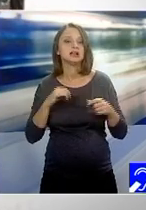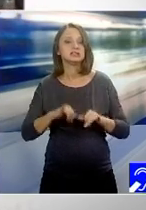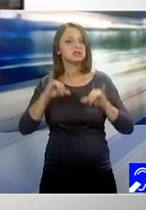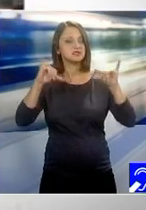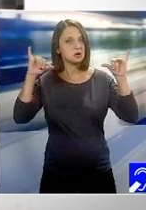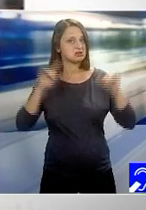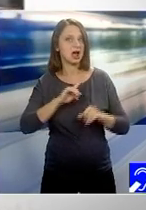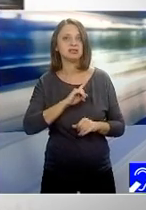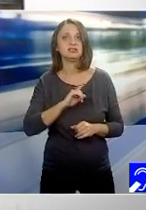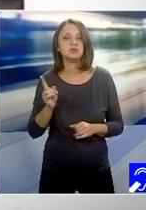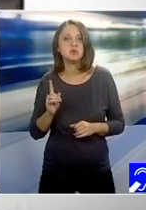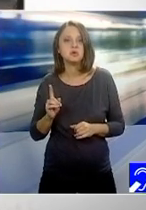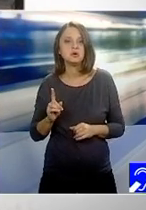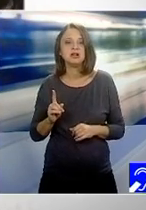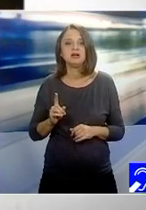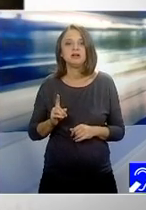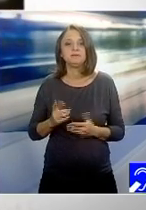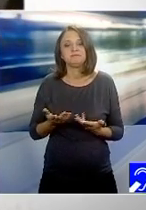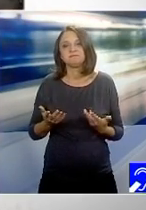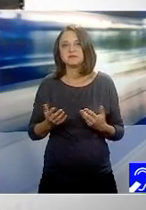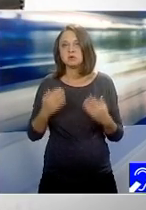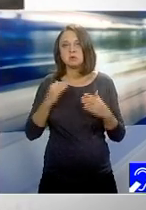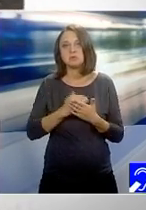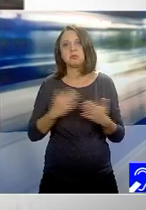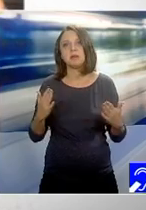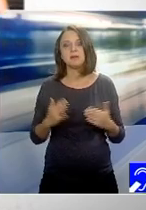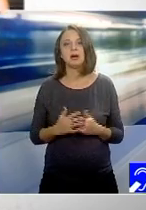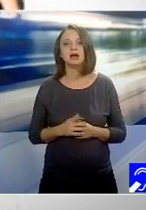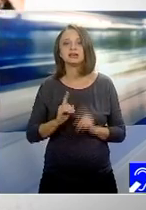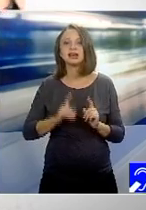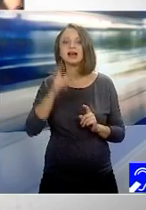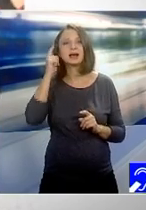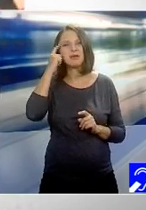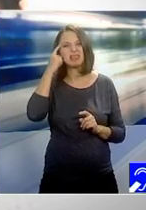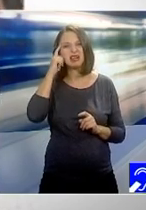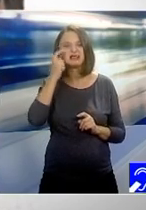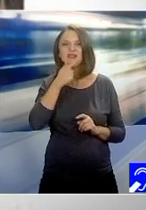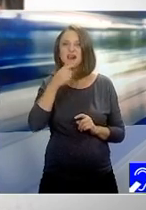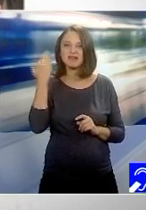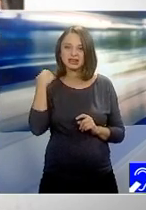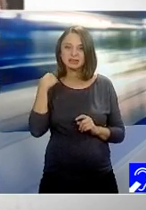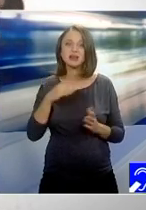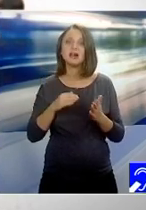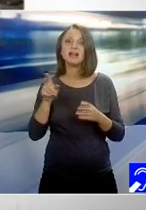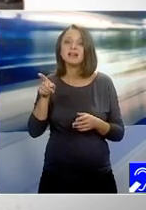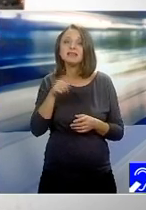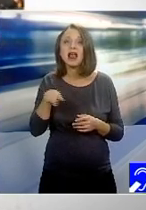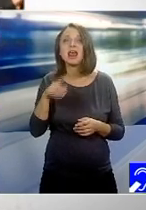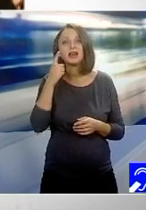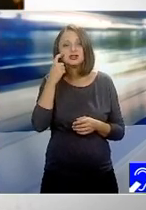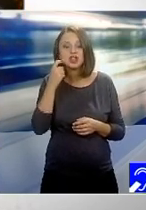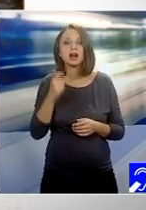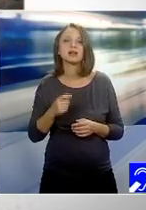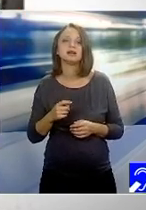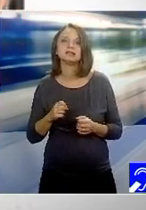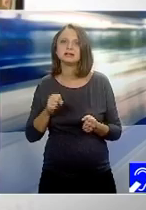nu sunt, deși mentalitatea este învechită, ele încearcă să răzbată în societatea noastră. Și